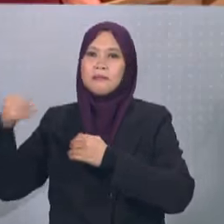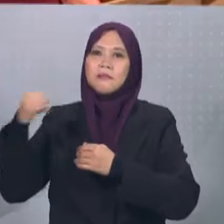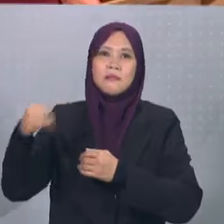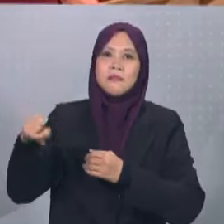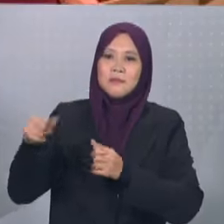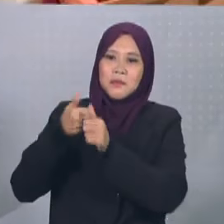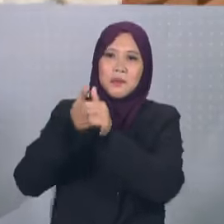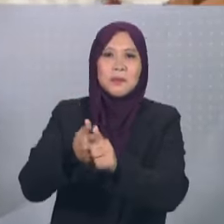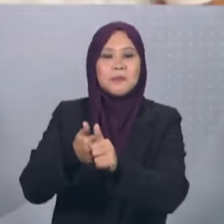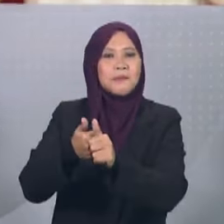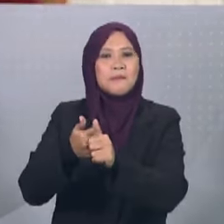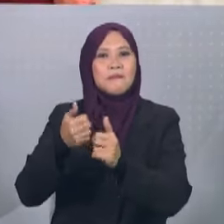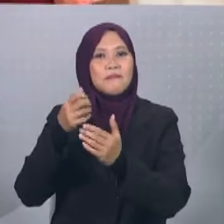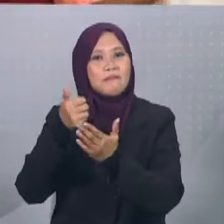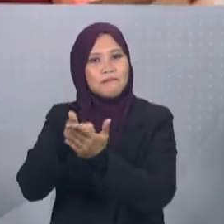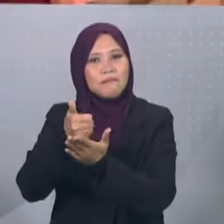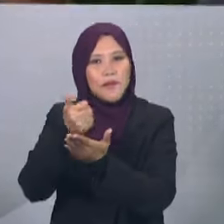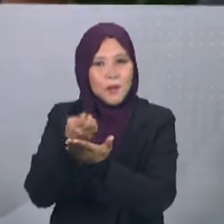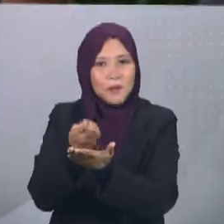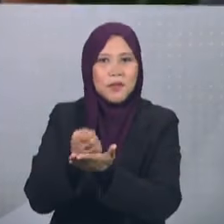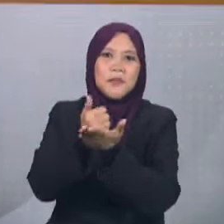dasar monetari.